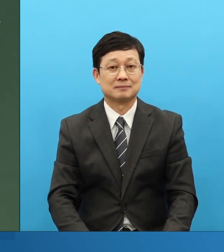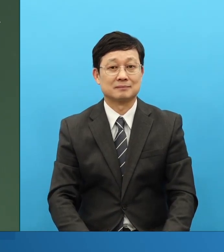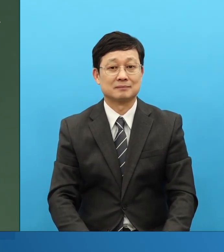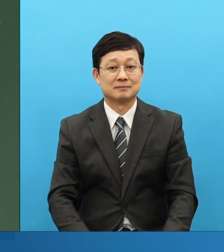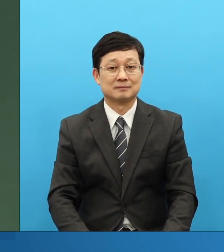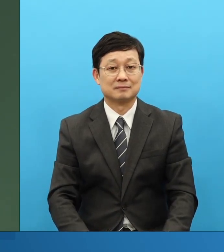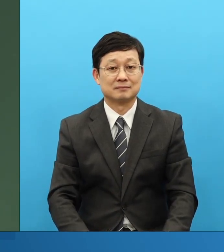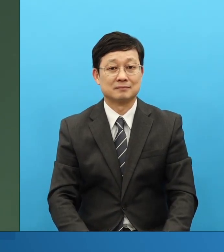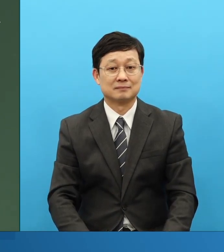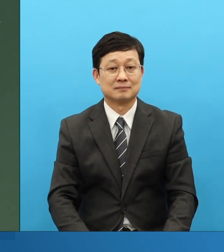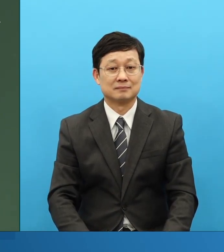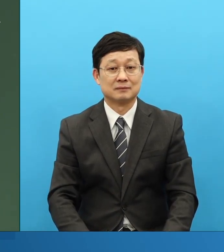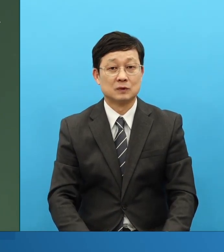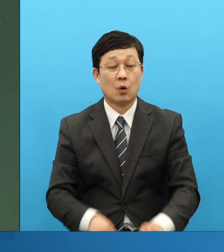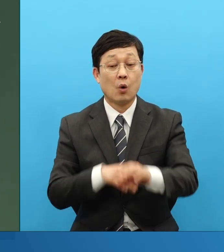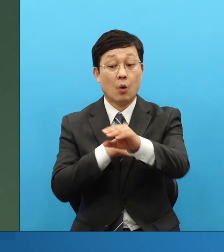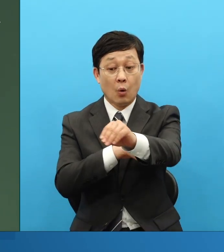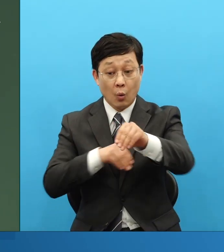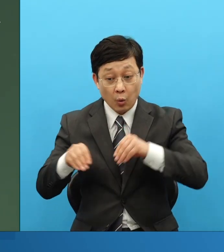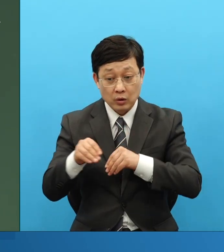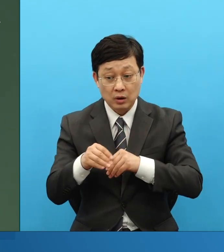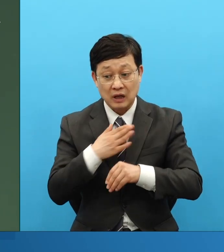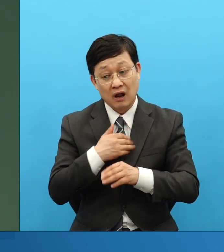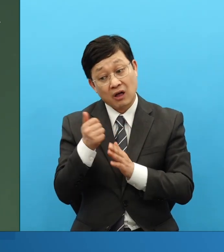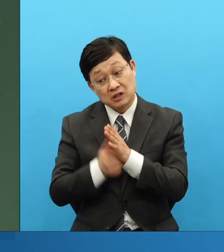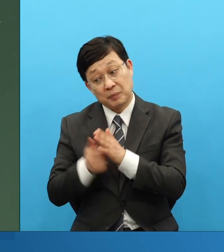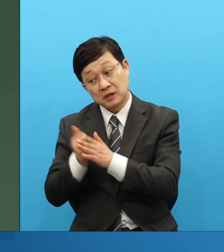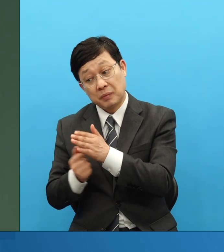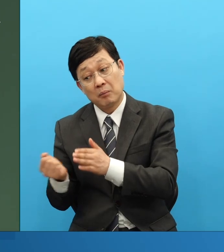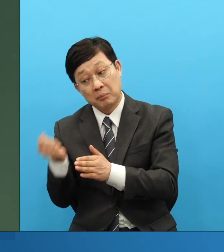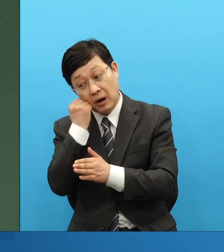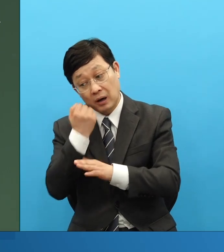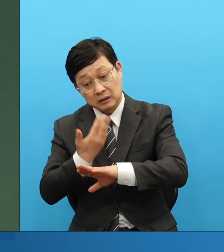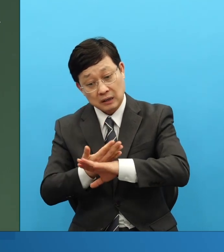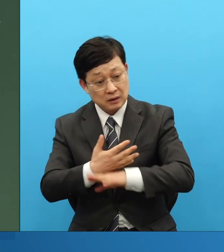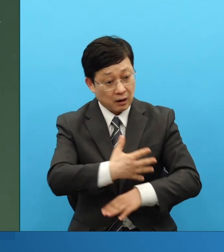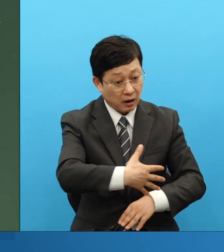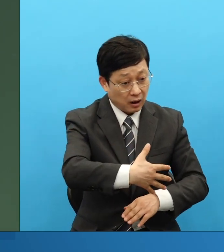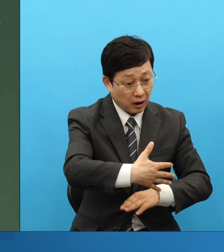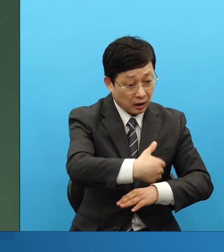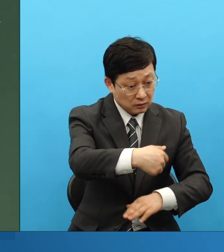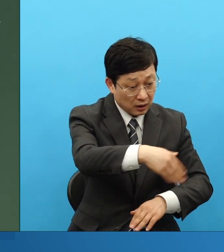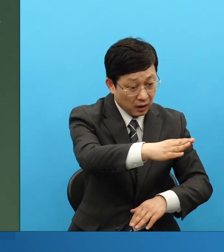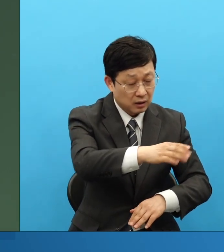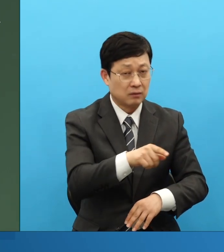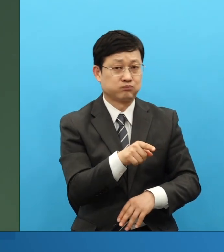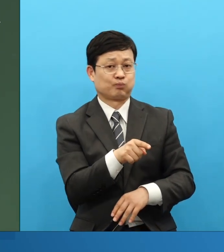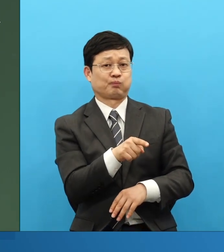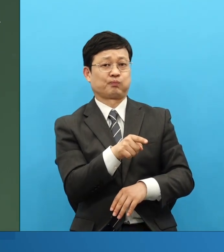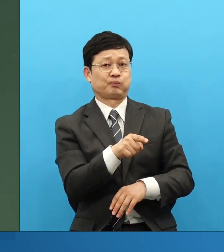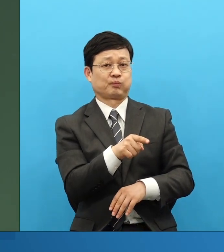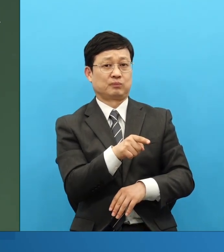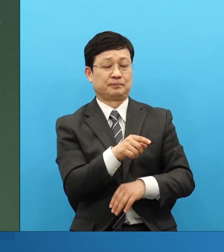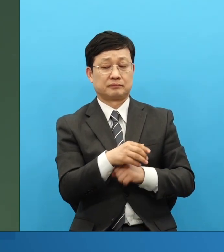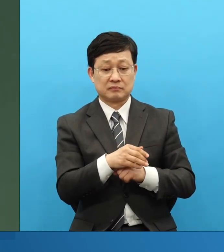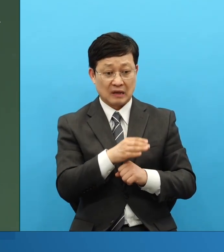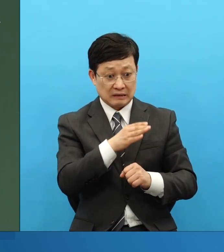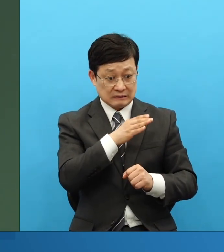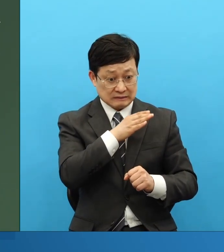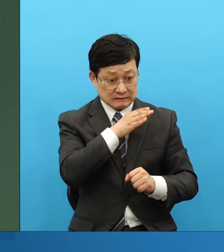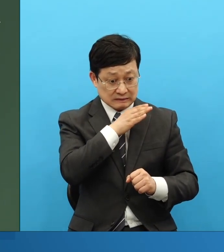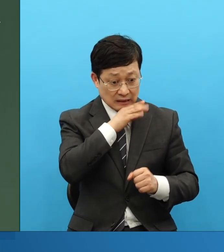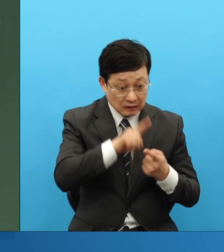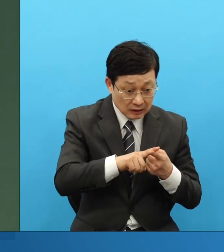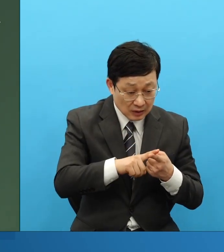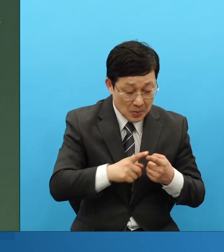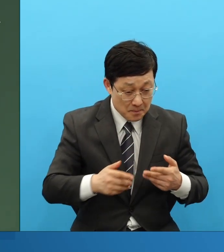난 뒤에 다른 사람이 활용하는 거예요. And so after that person 많습니다. dies, other people, they use 꼭 that. There are 기억해야 many 돼요. cases like that, so remember. 당연하면서 필요한